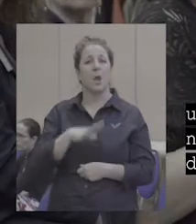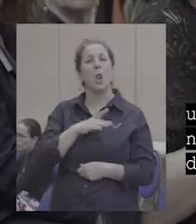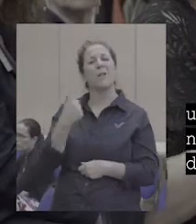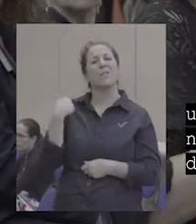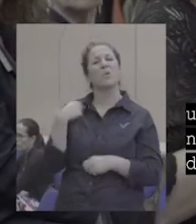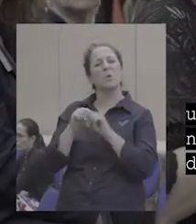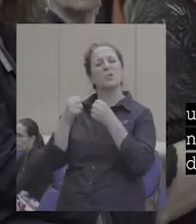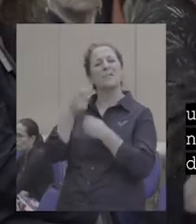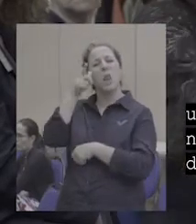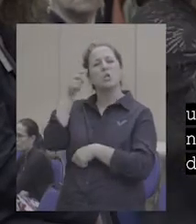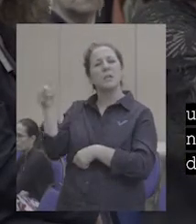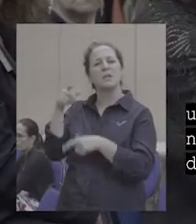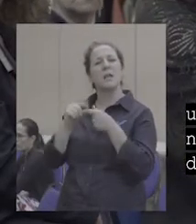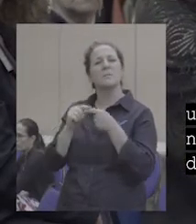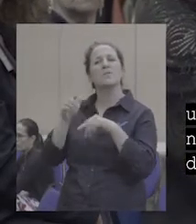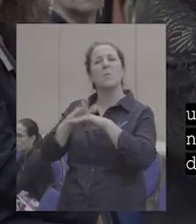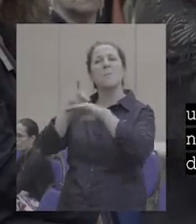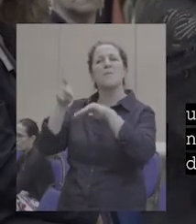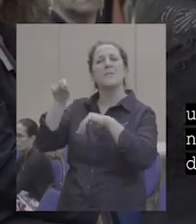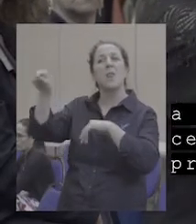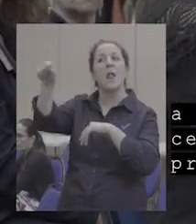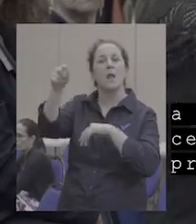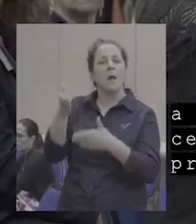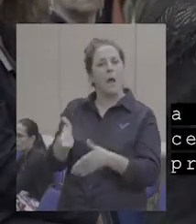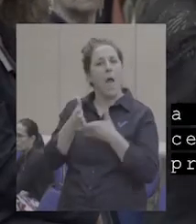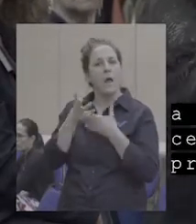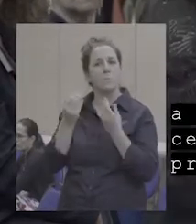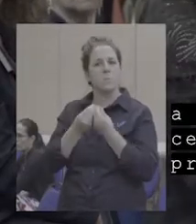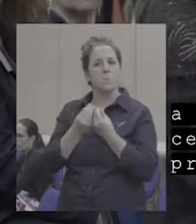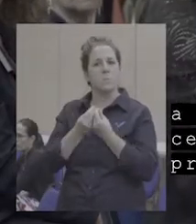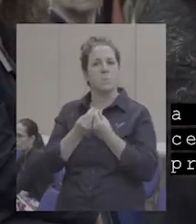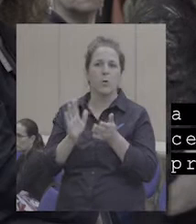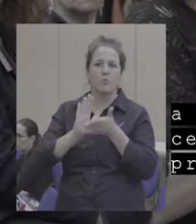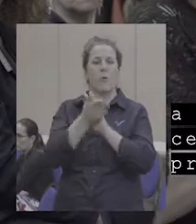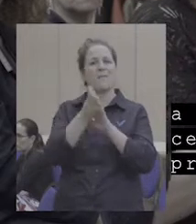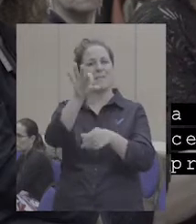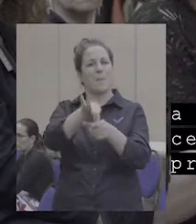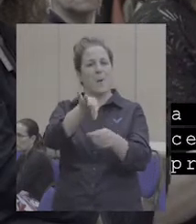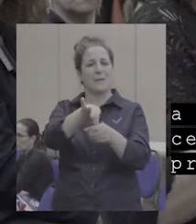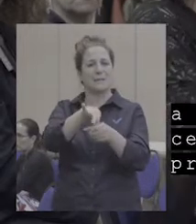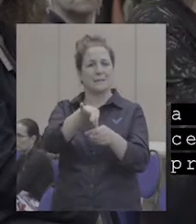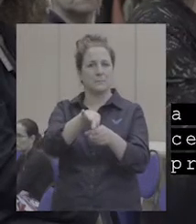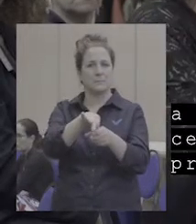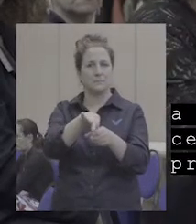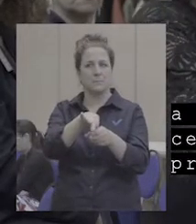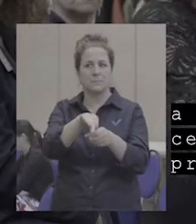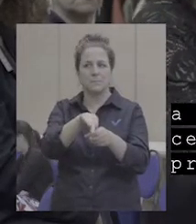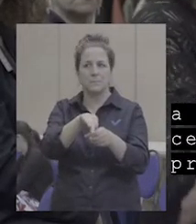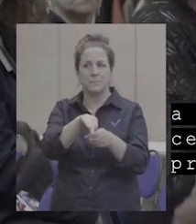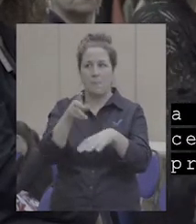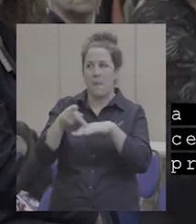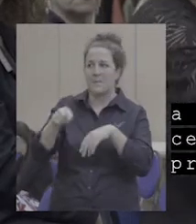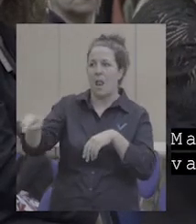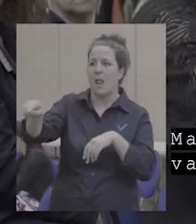une intervention tantôt, qui, notamment au niveau des professionnels, a aidé beaucoup à démocratiser ces concepts-là